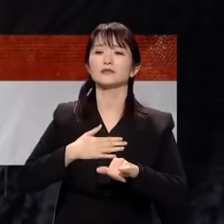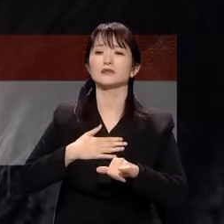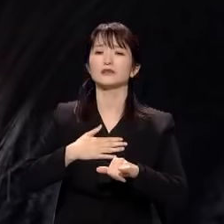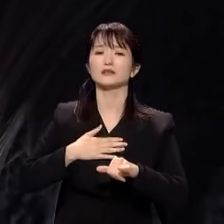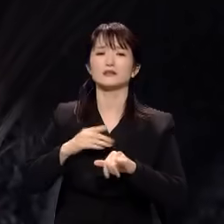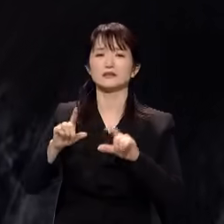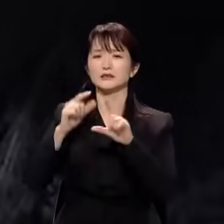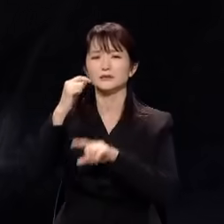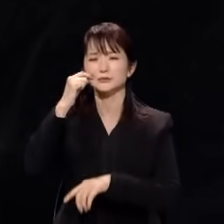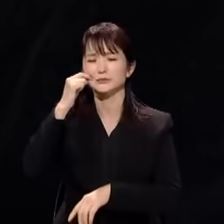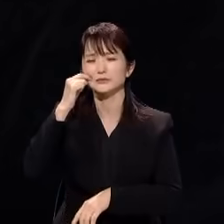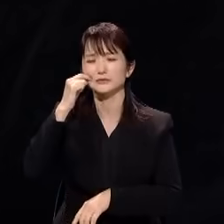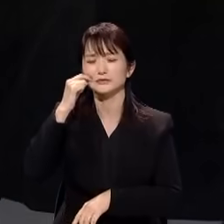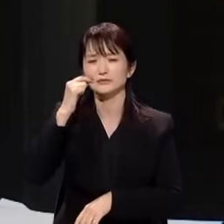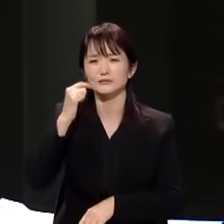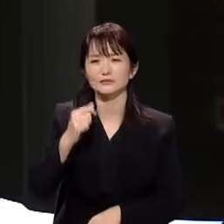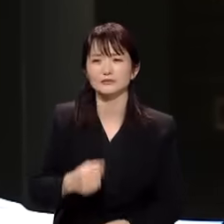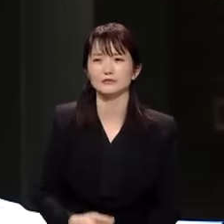아마.